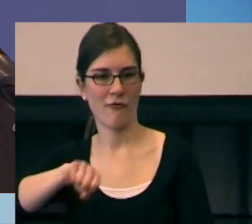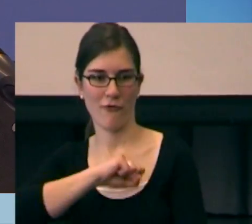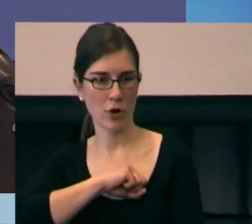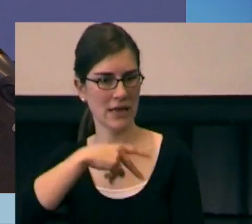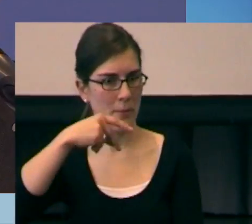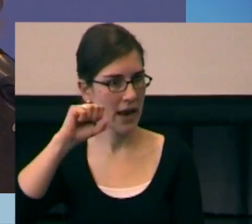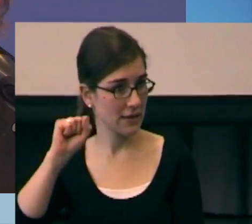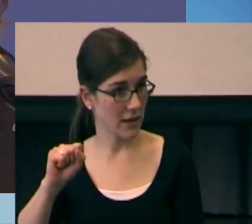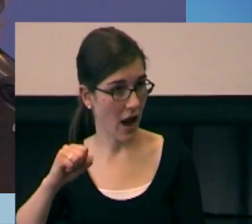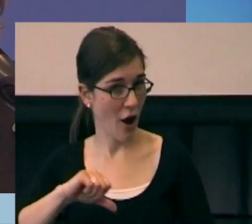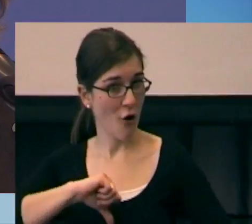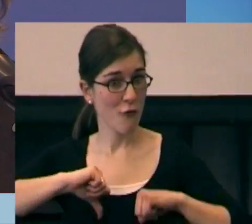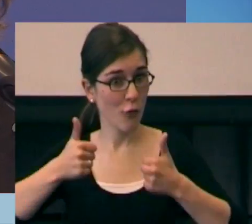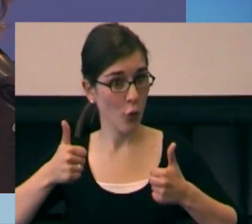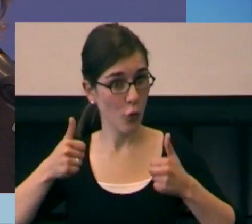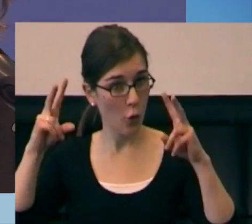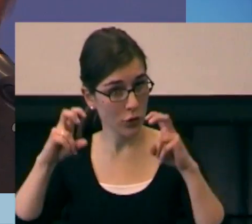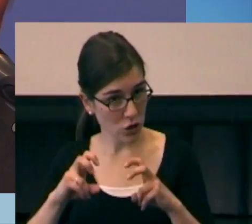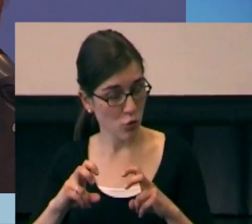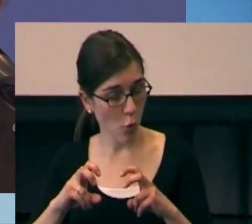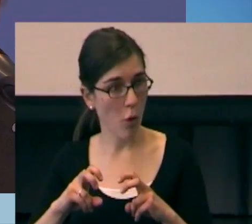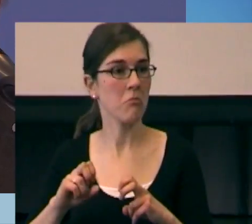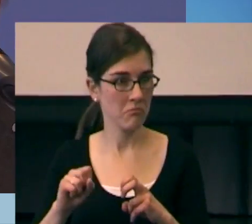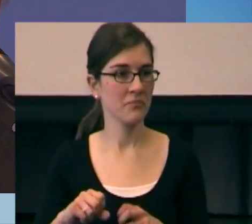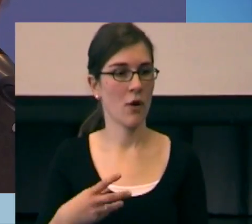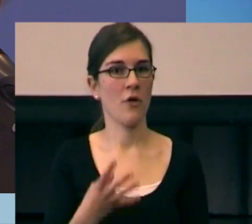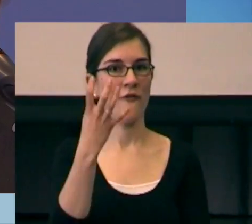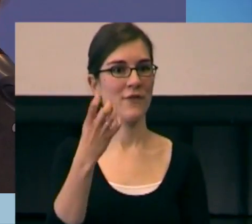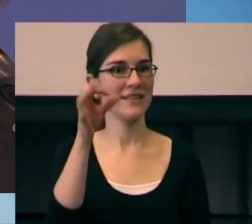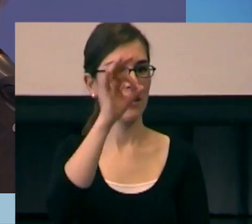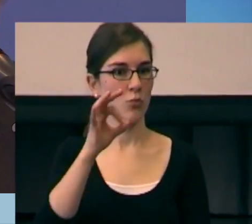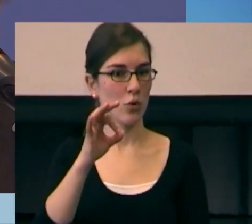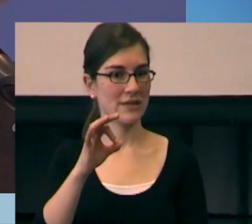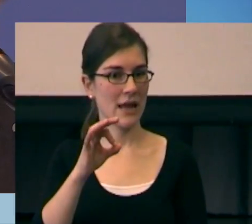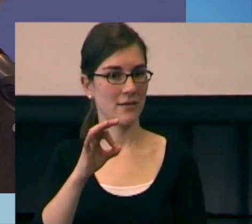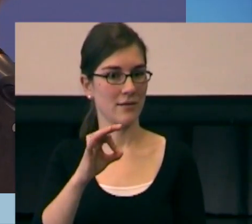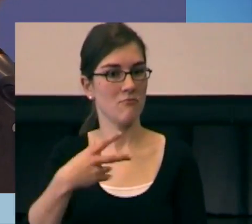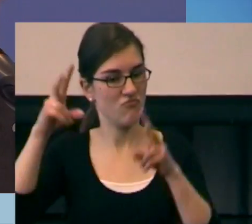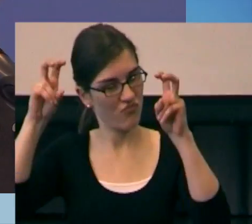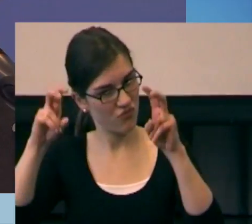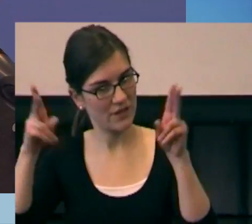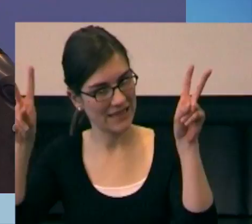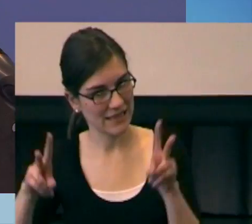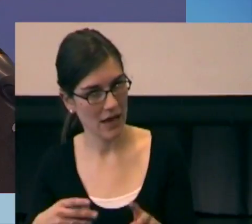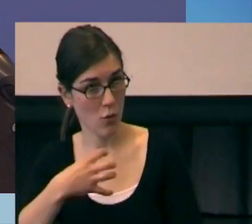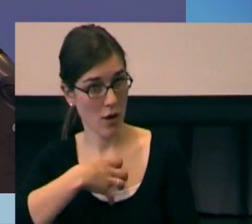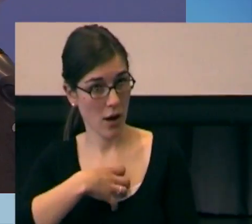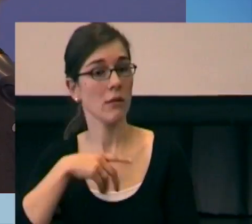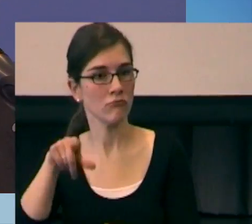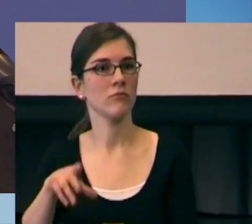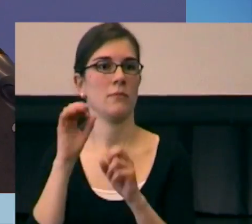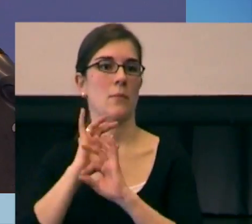-Frühuntersuchung auf 40 Prozent Senkung der Krebssterblichkeit heruntersenken. Und das ist natürlich ein großer Vorteil.